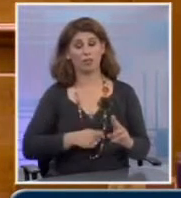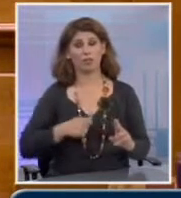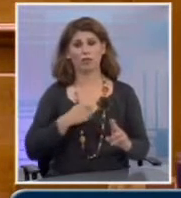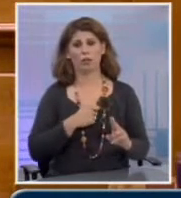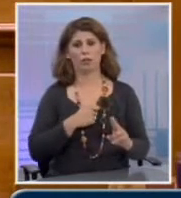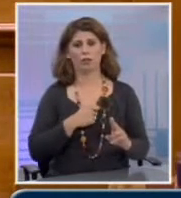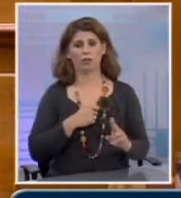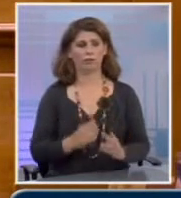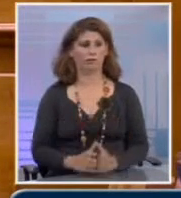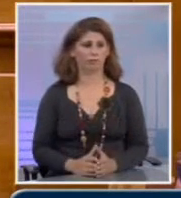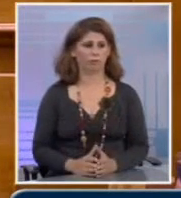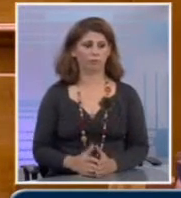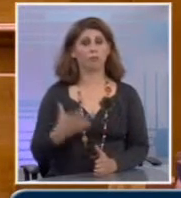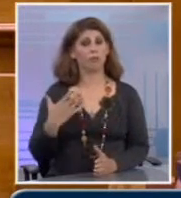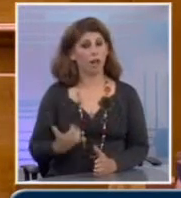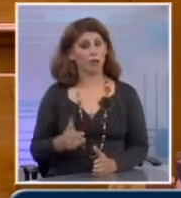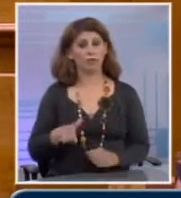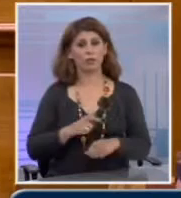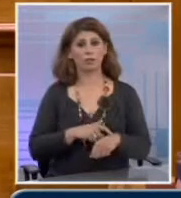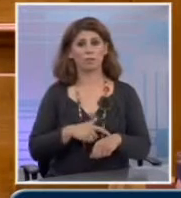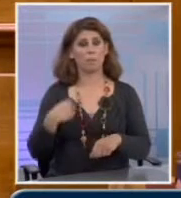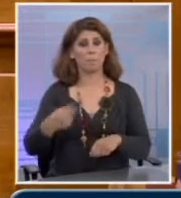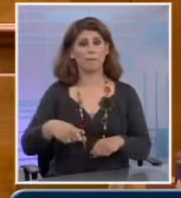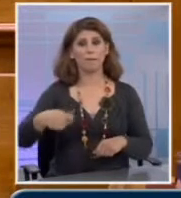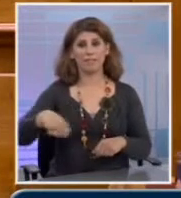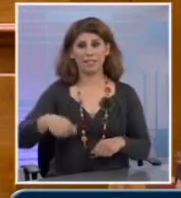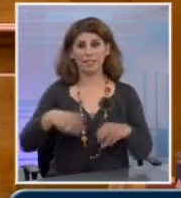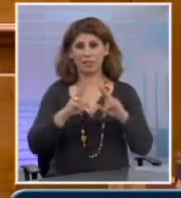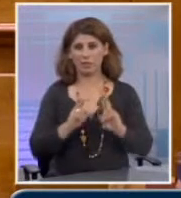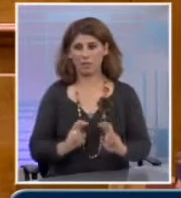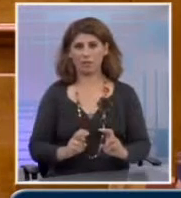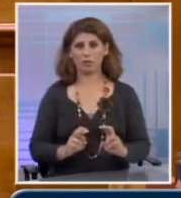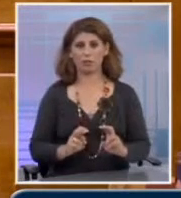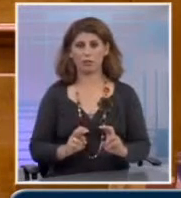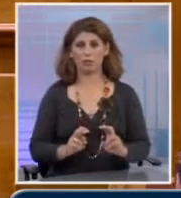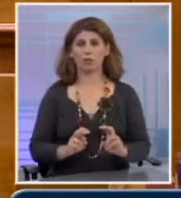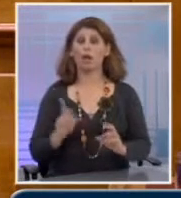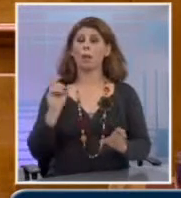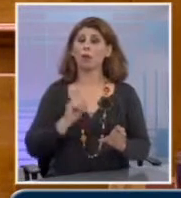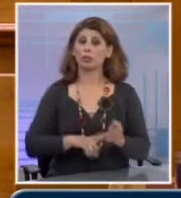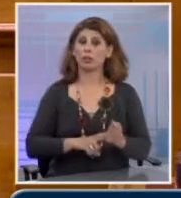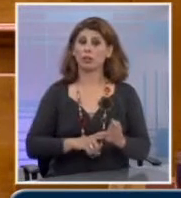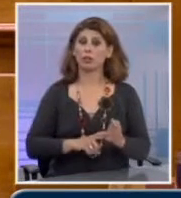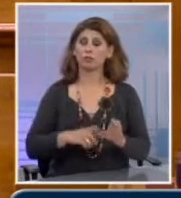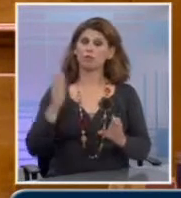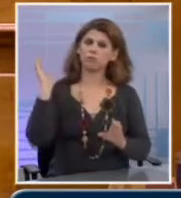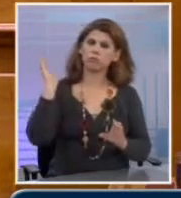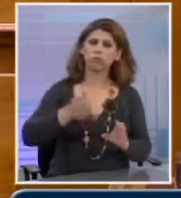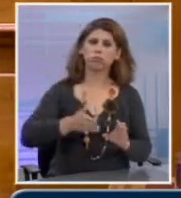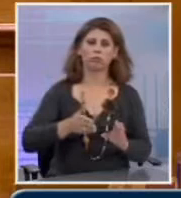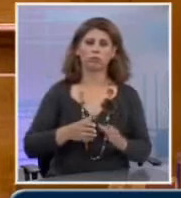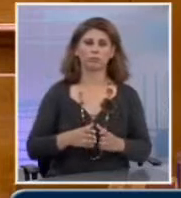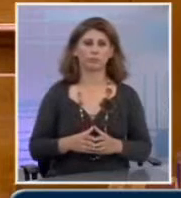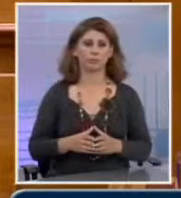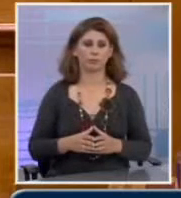εδώ θα σας στεναχωρήσω. Έχουμε πλέον, μετά τις δικαστικές διερευνήσεις από εταιρείες που καταδικάστηκαν